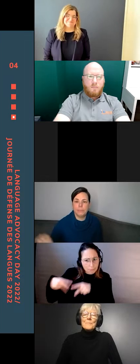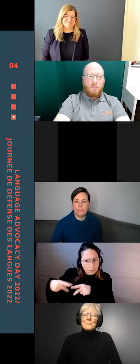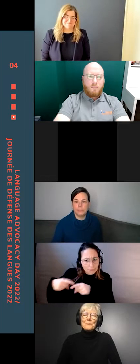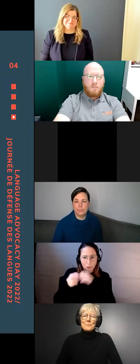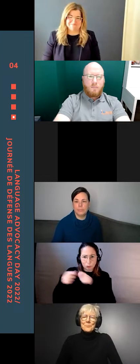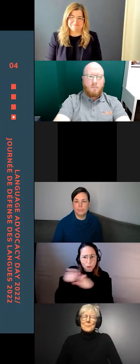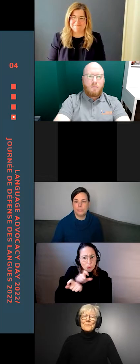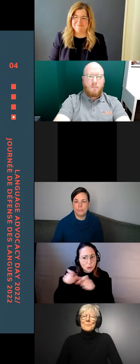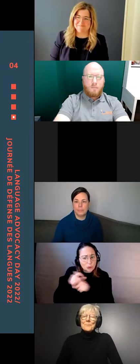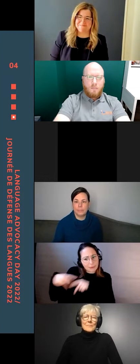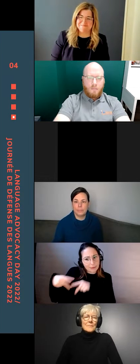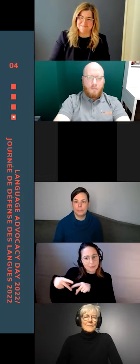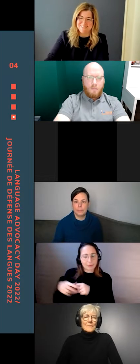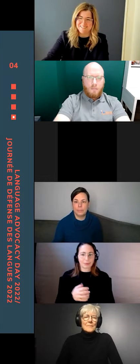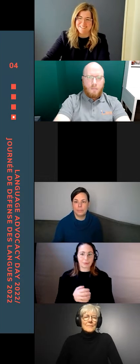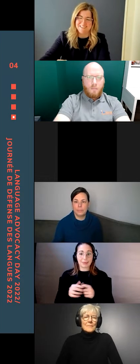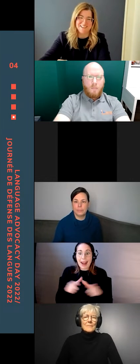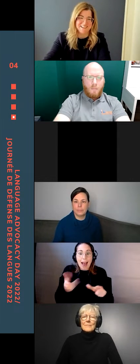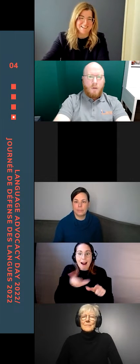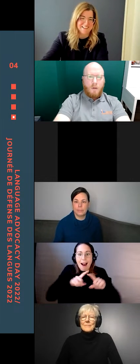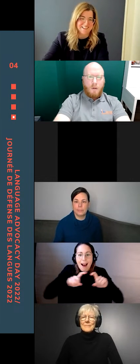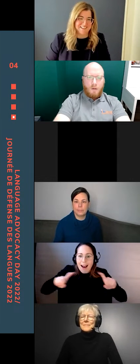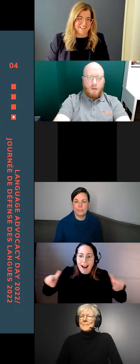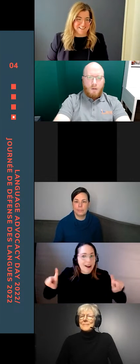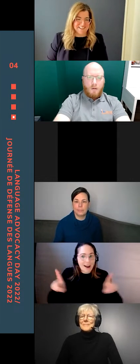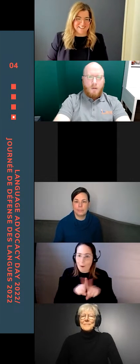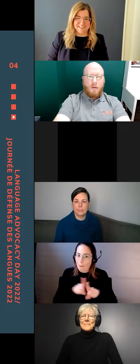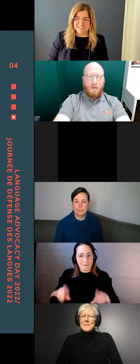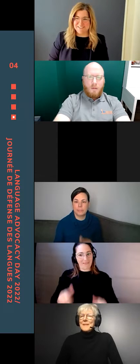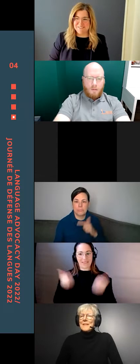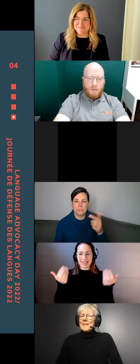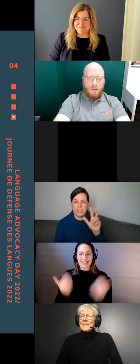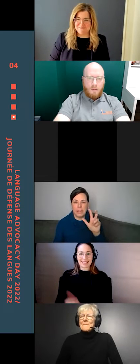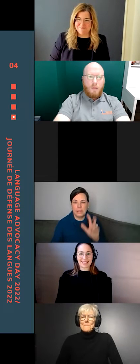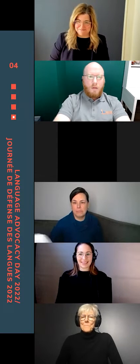ont leur propre langue, ils ont leur propre structure. Et les langues, c'est la vie.